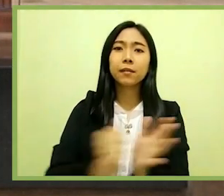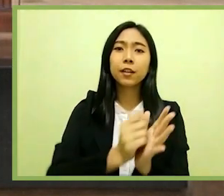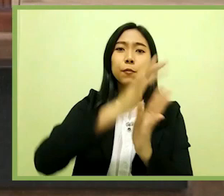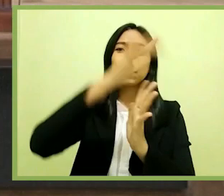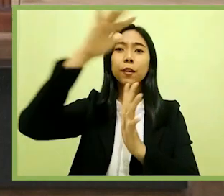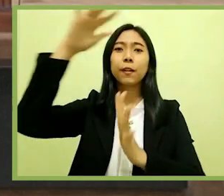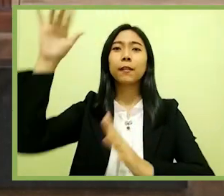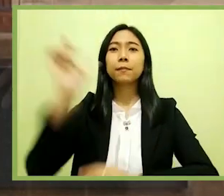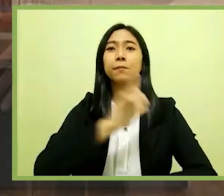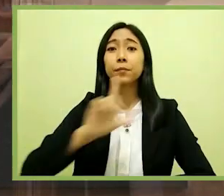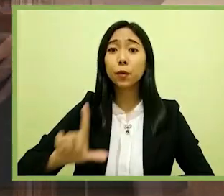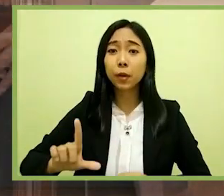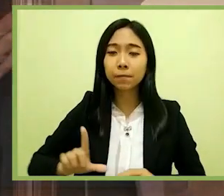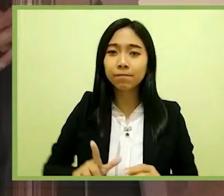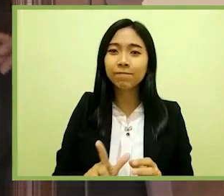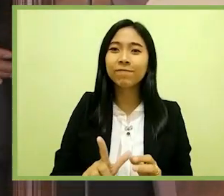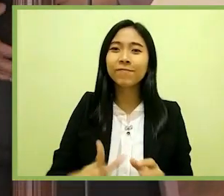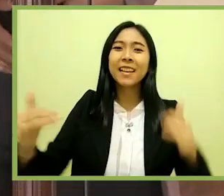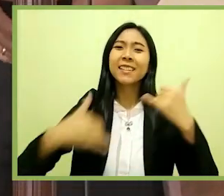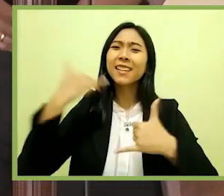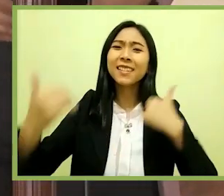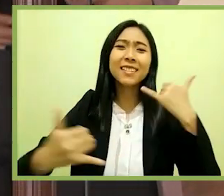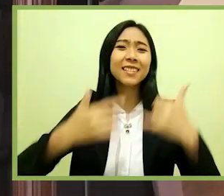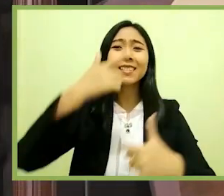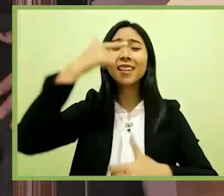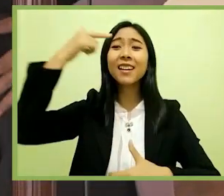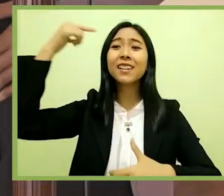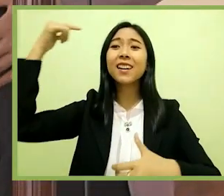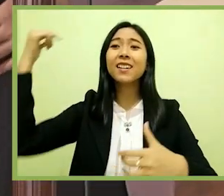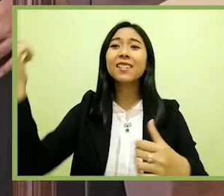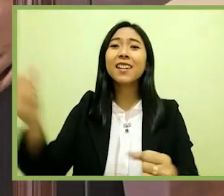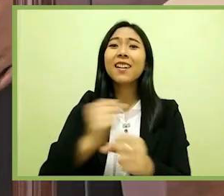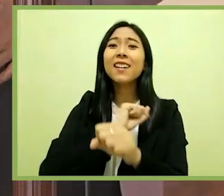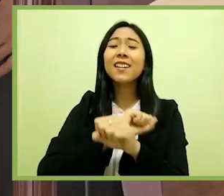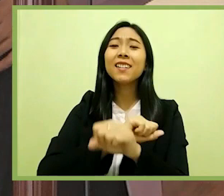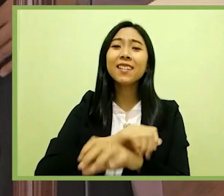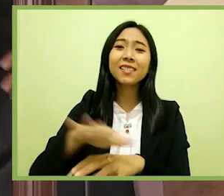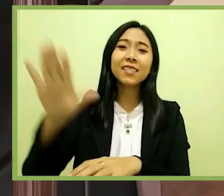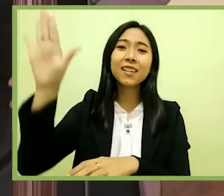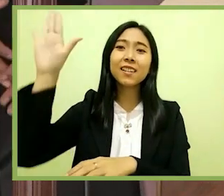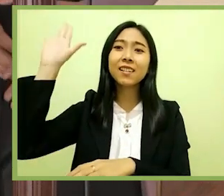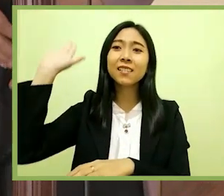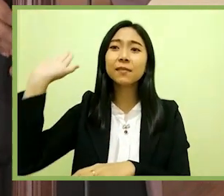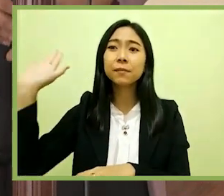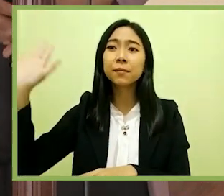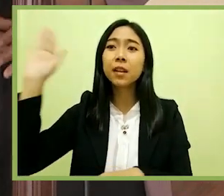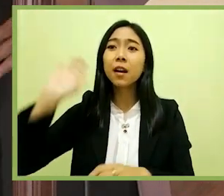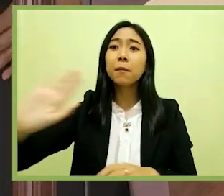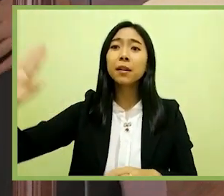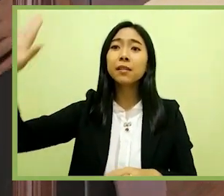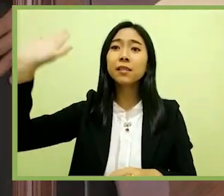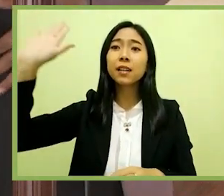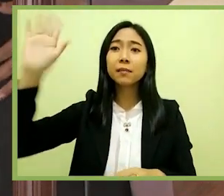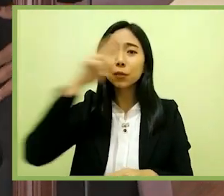Tuhan tetap bersukalah karena karyanya. Dia yang